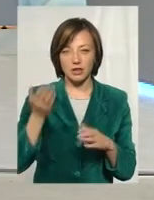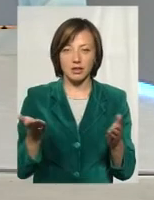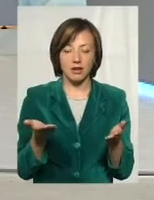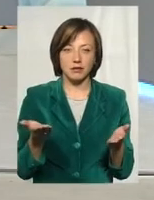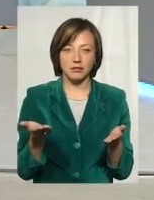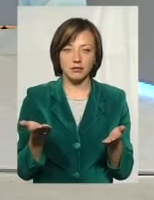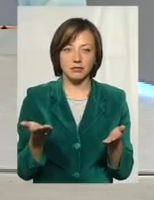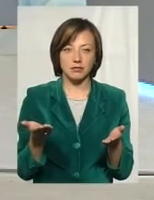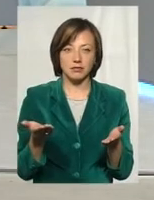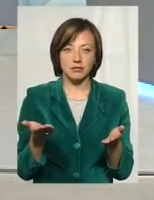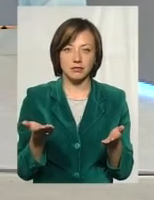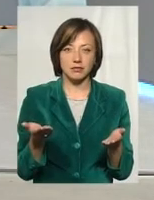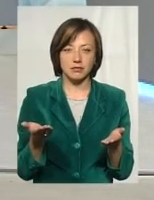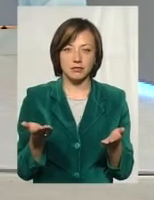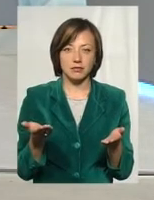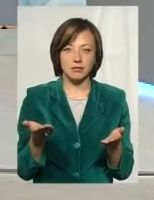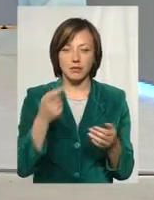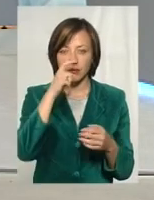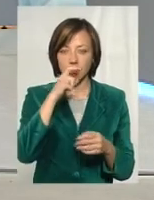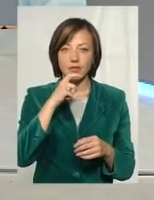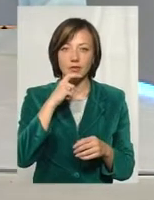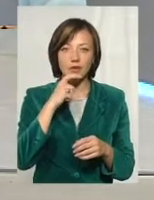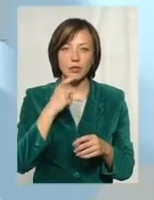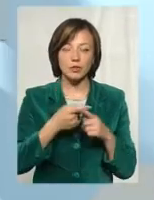мірі загипнотизована отією